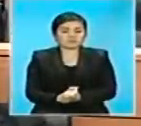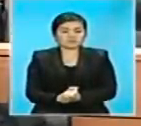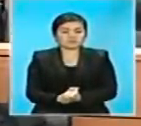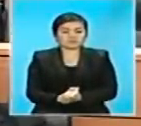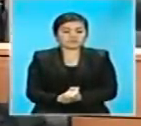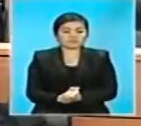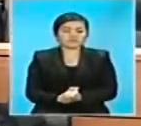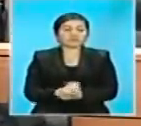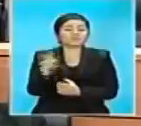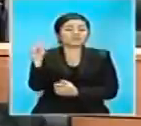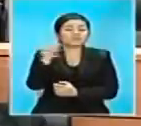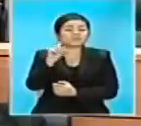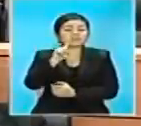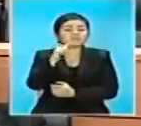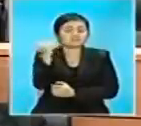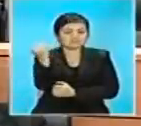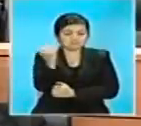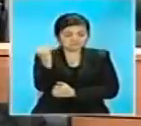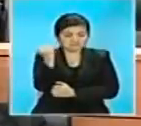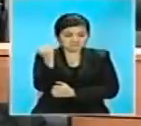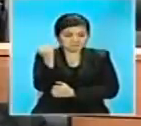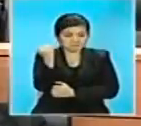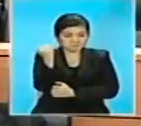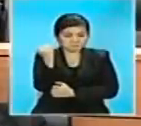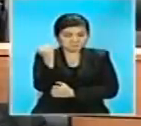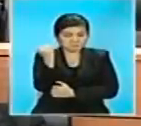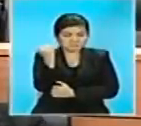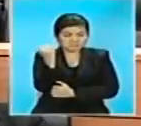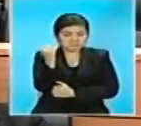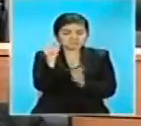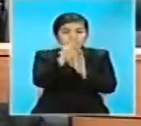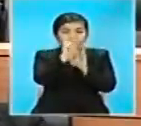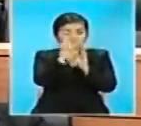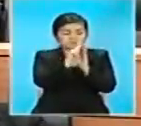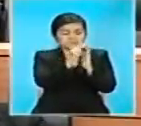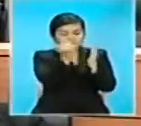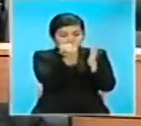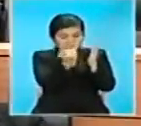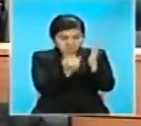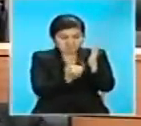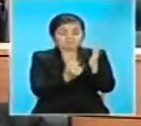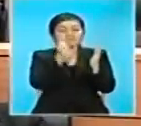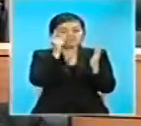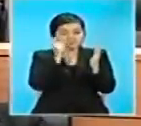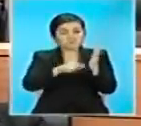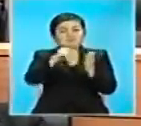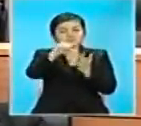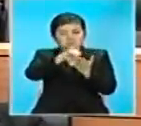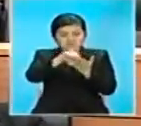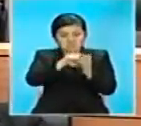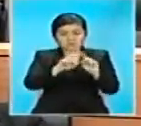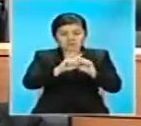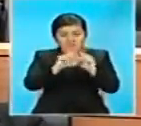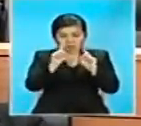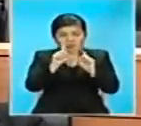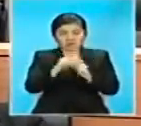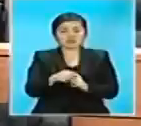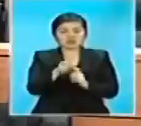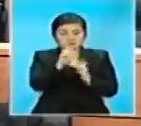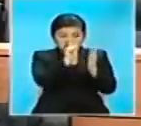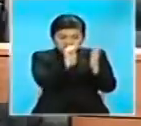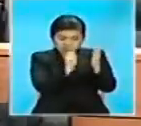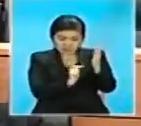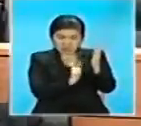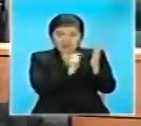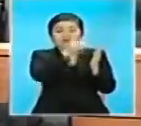อันไหนที่ไม่ดีนะครับก็ควรจะมีการแก้ไขอันไหนที่ดีก็ควรจะนำ